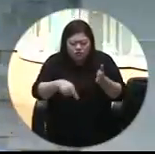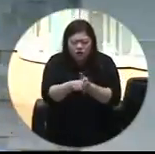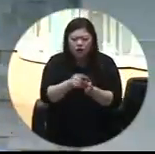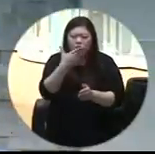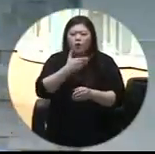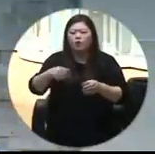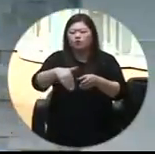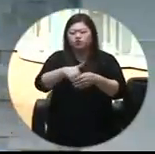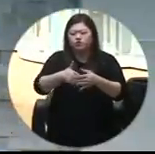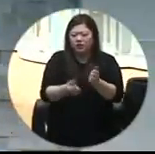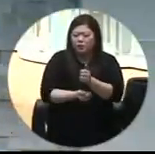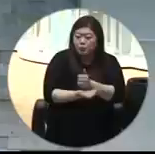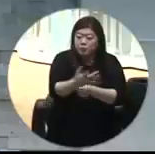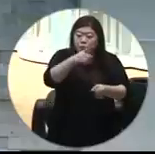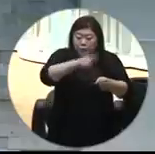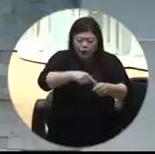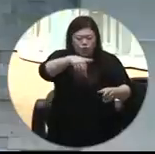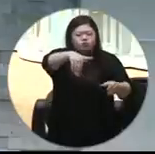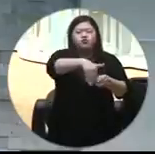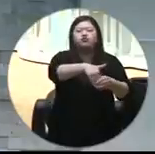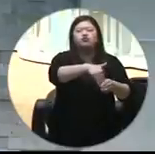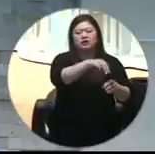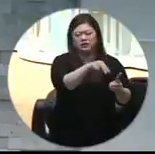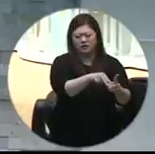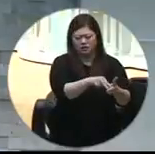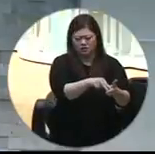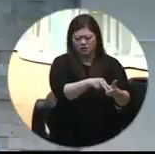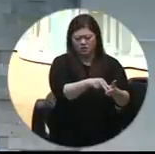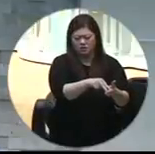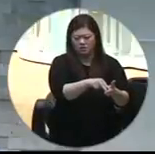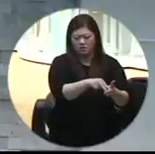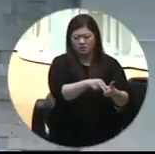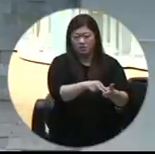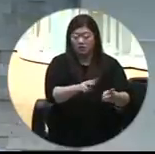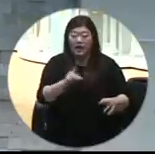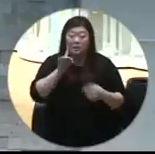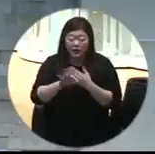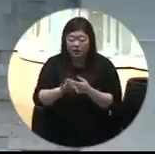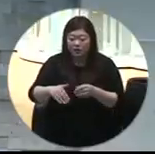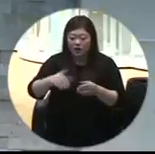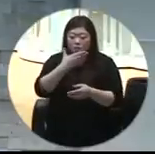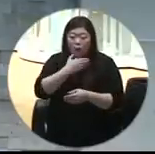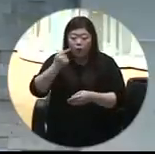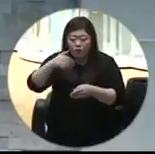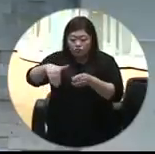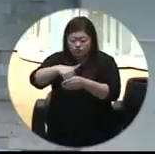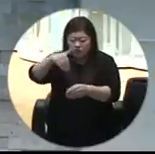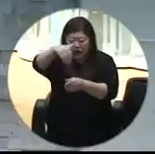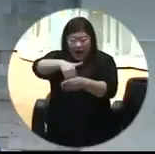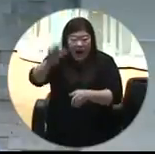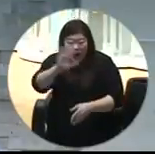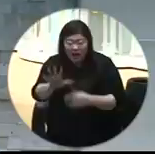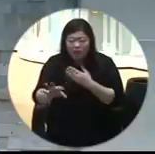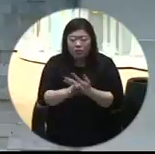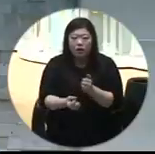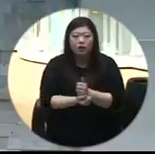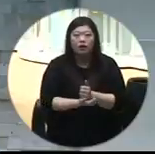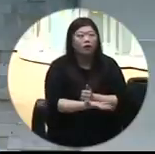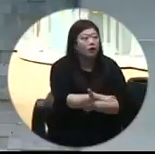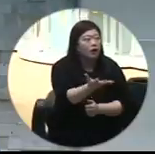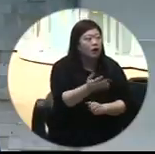복음 문화로서 이 허감 문화를 이겨나갈 수 있도록 만들어줘야 돼요. 안 그러면 애들 허감 문화상에 다 빠진다니까. 홍대 앞에